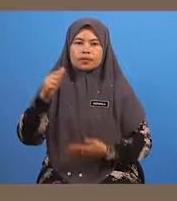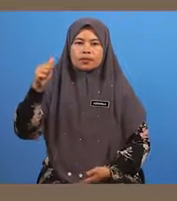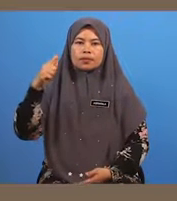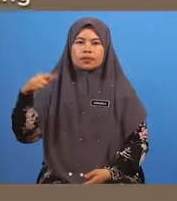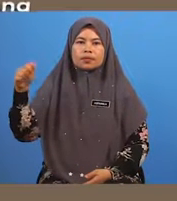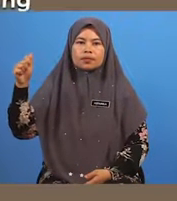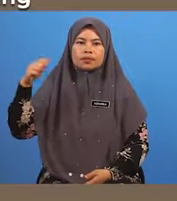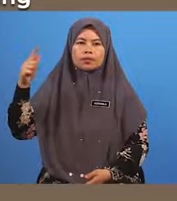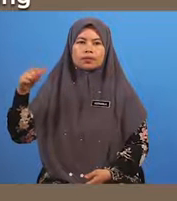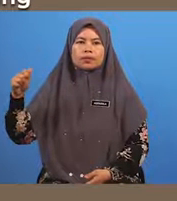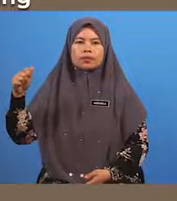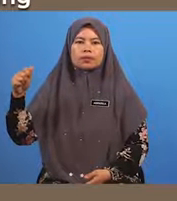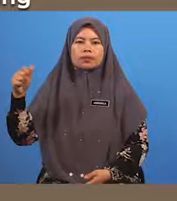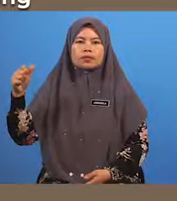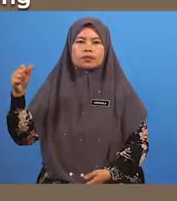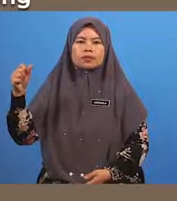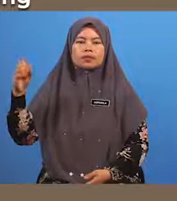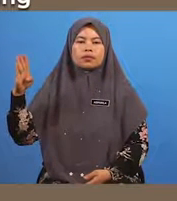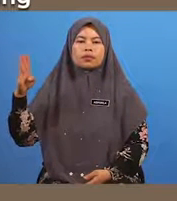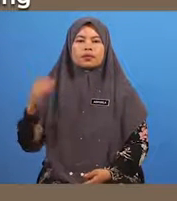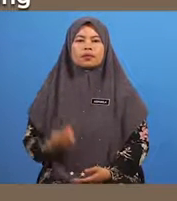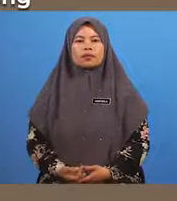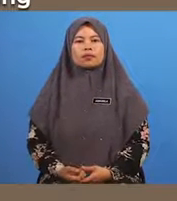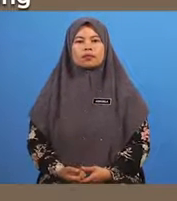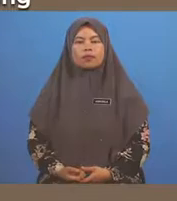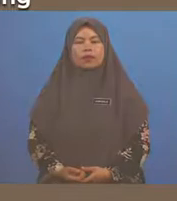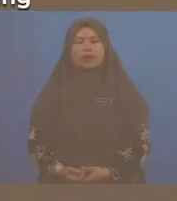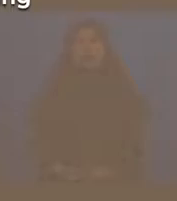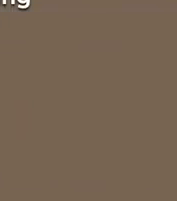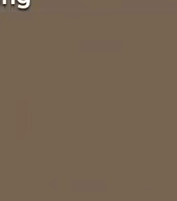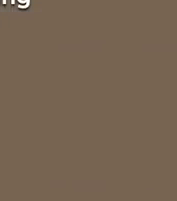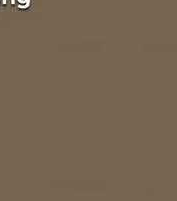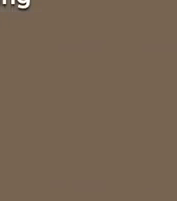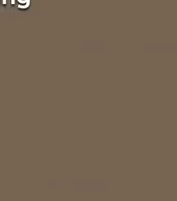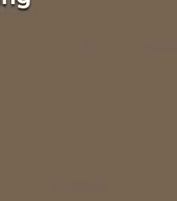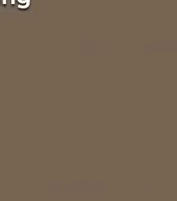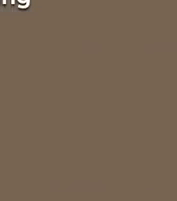A'udzu billahi minasy syaithanir